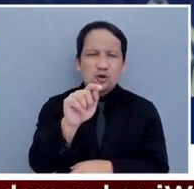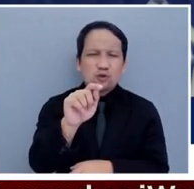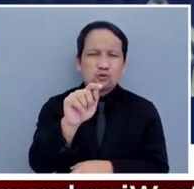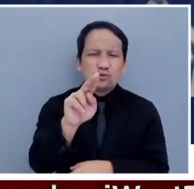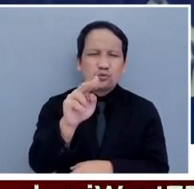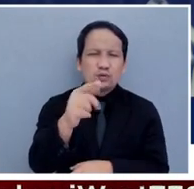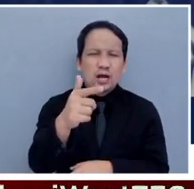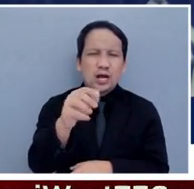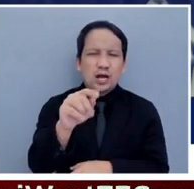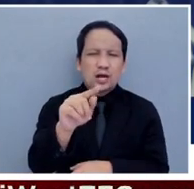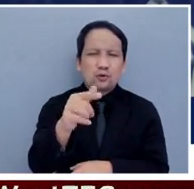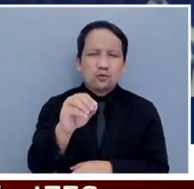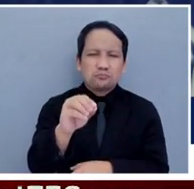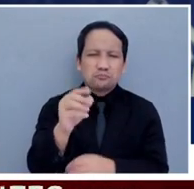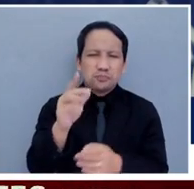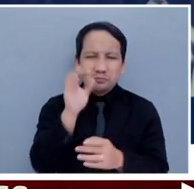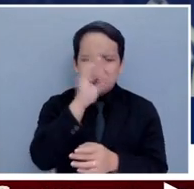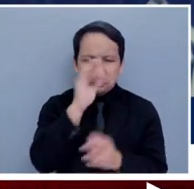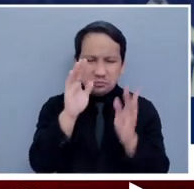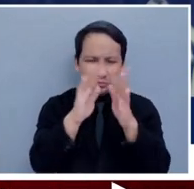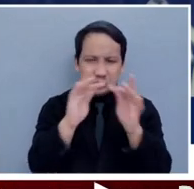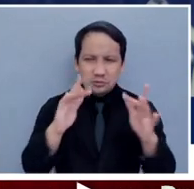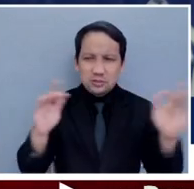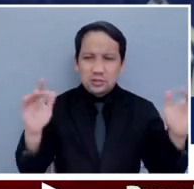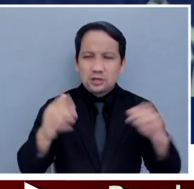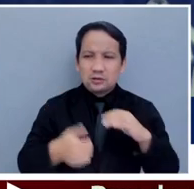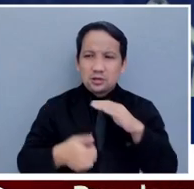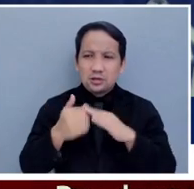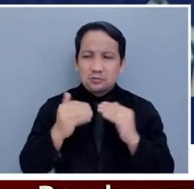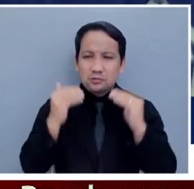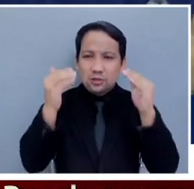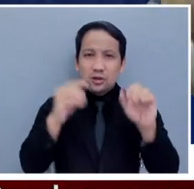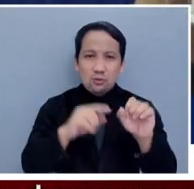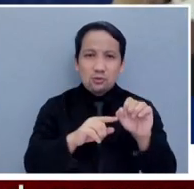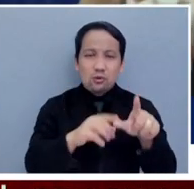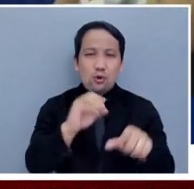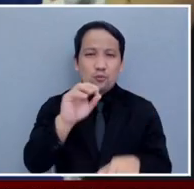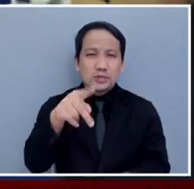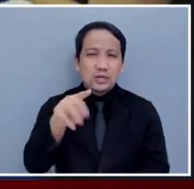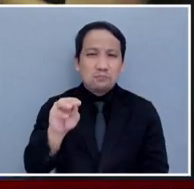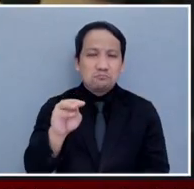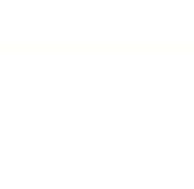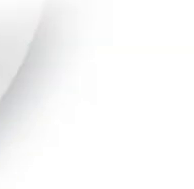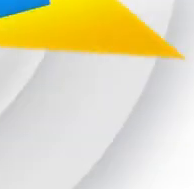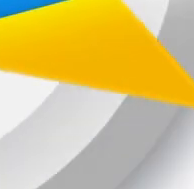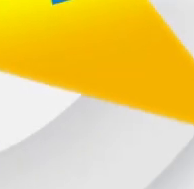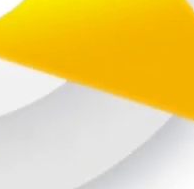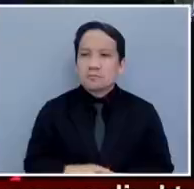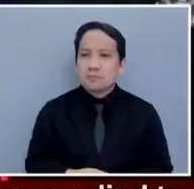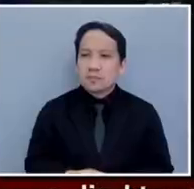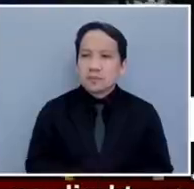na ang layunin ay bigyan ng spotlight at iangat ang original Filipino music.